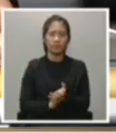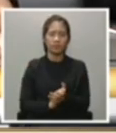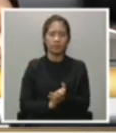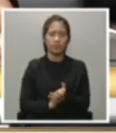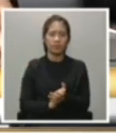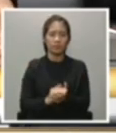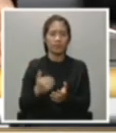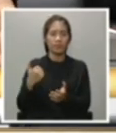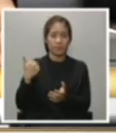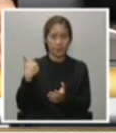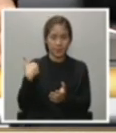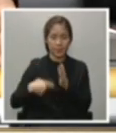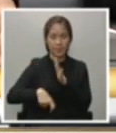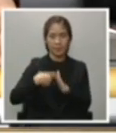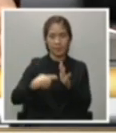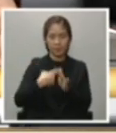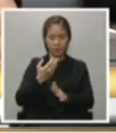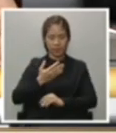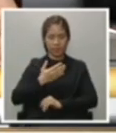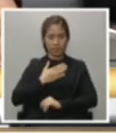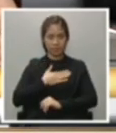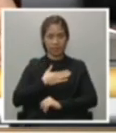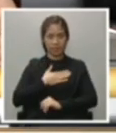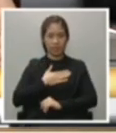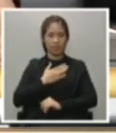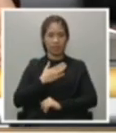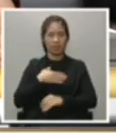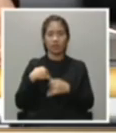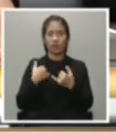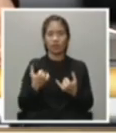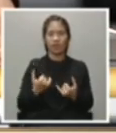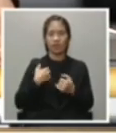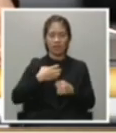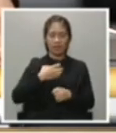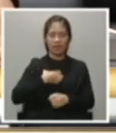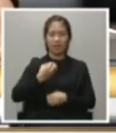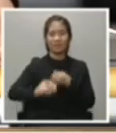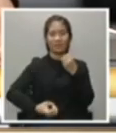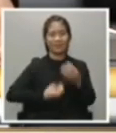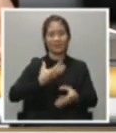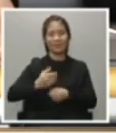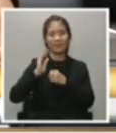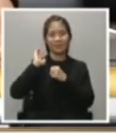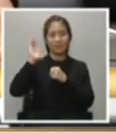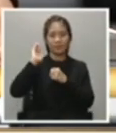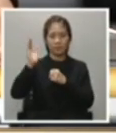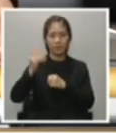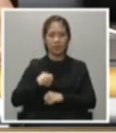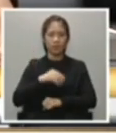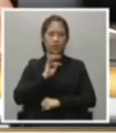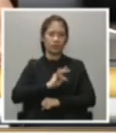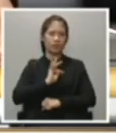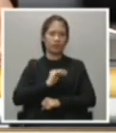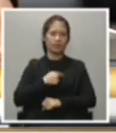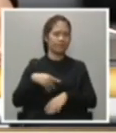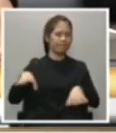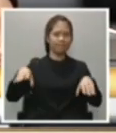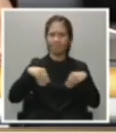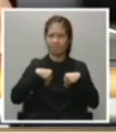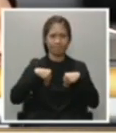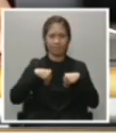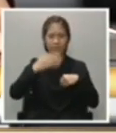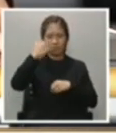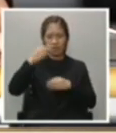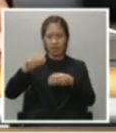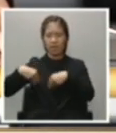ทศแต่อีกหนึ่งสาเหตุที่ดิฉันต้องนำเรียนท่านประธานและจะไม่มีทางไว้วางใจให้พลเอกประยุทธ์จันทร์